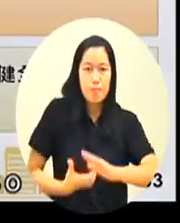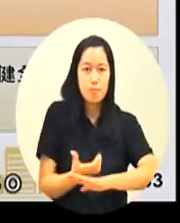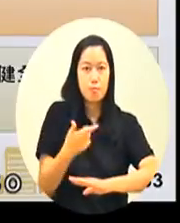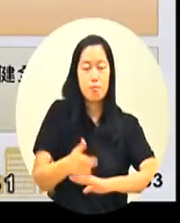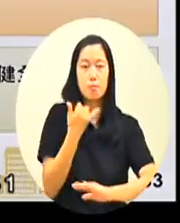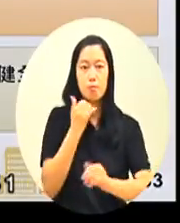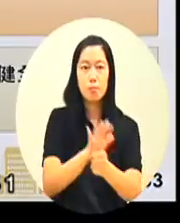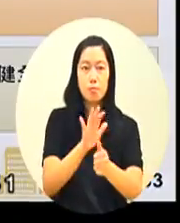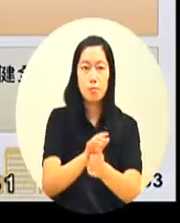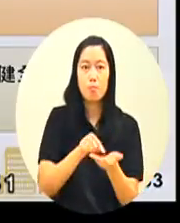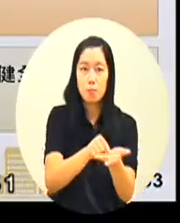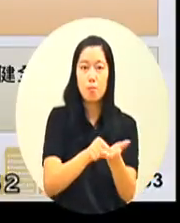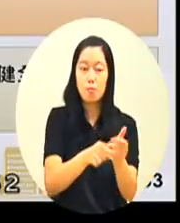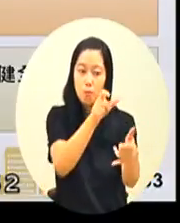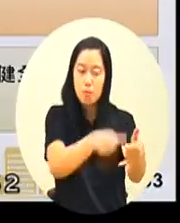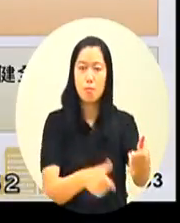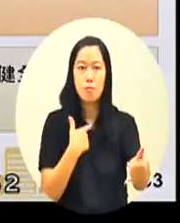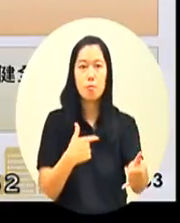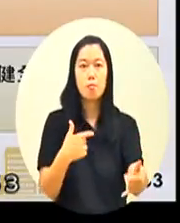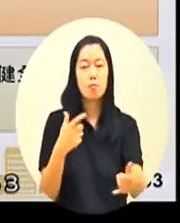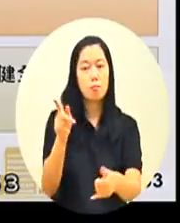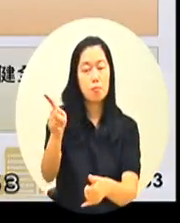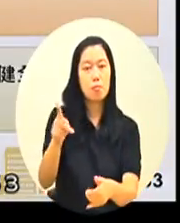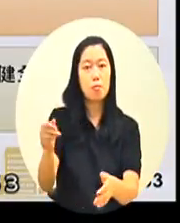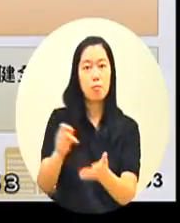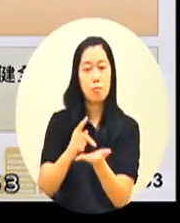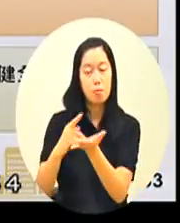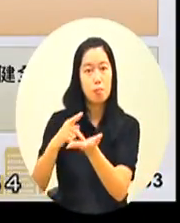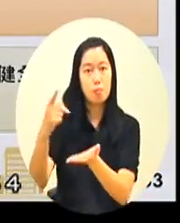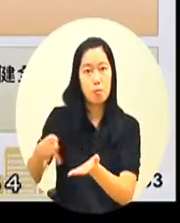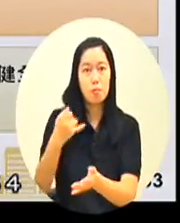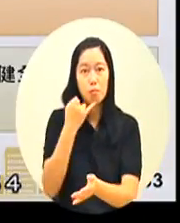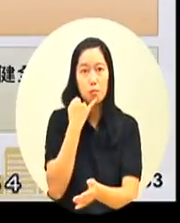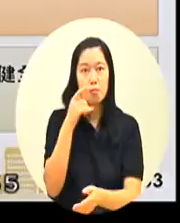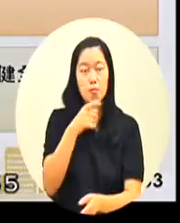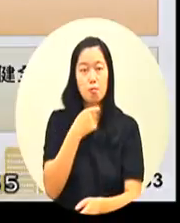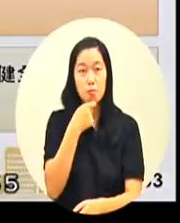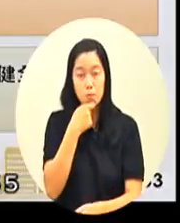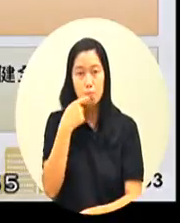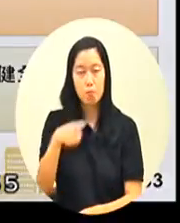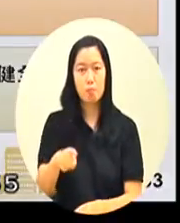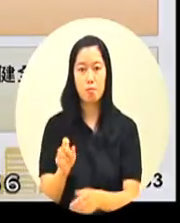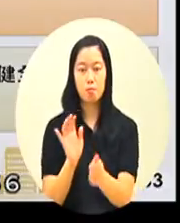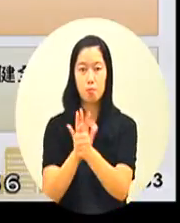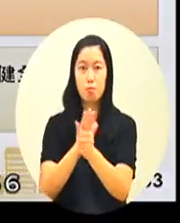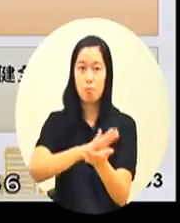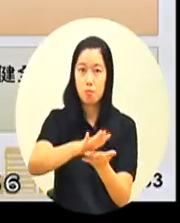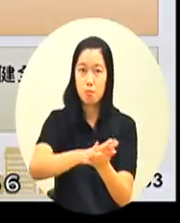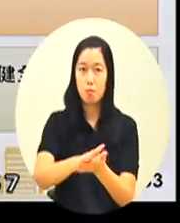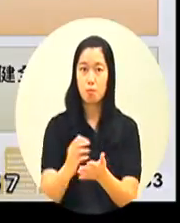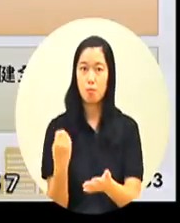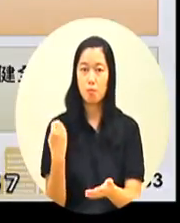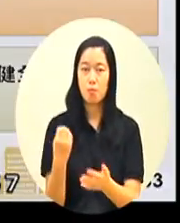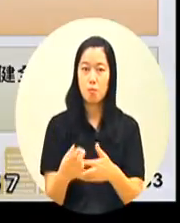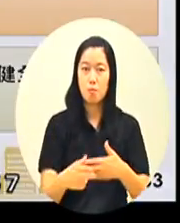购人来办理贷款缴价，提高申购土地的意愿，来解决新草芽长期的占用问